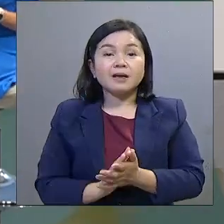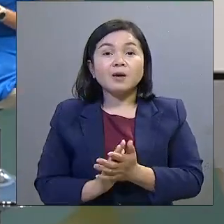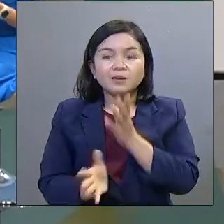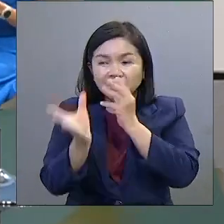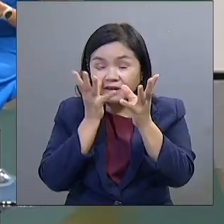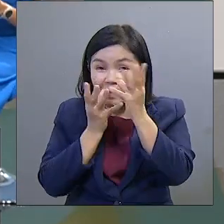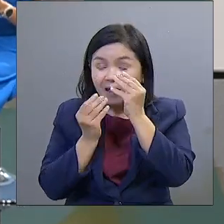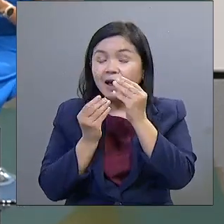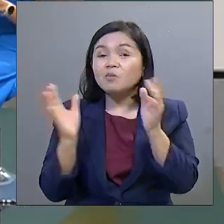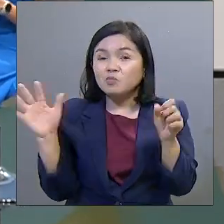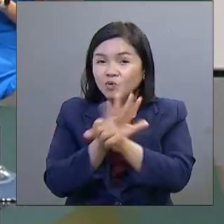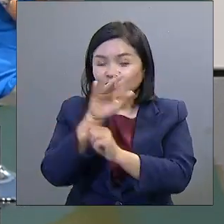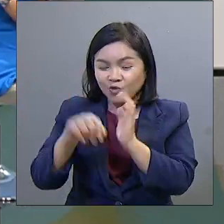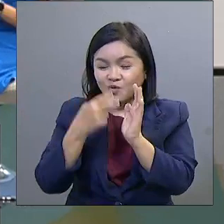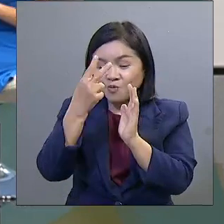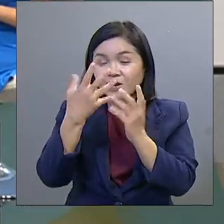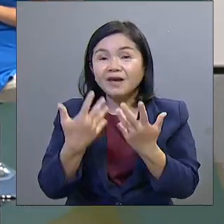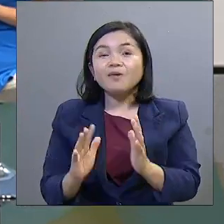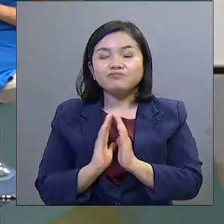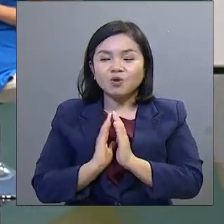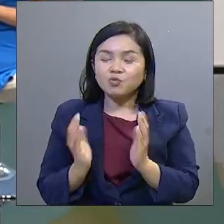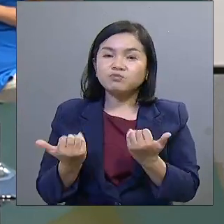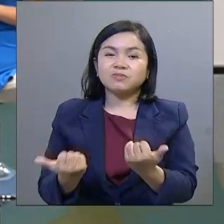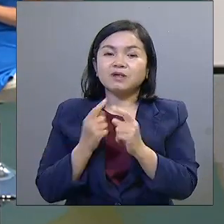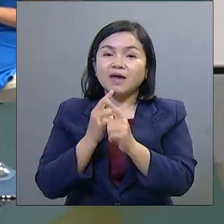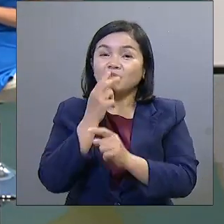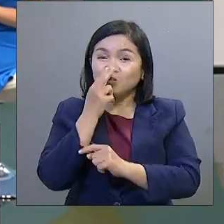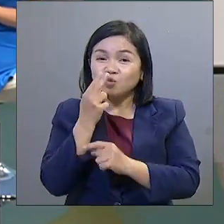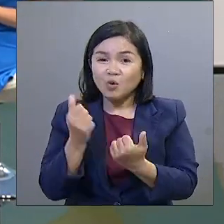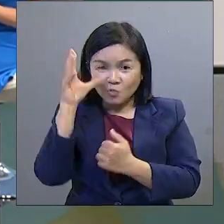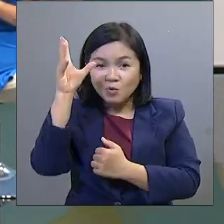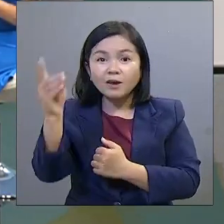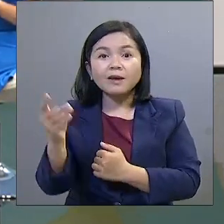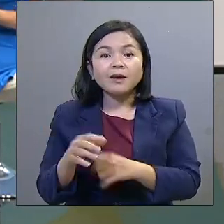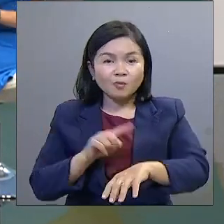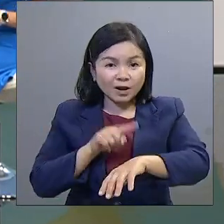ชม2ชั่วโมงกับวันใหม่ Variety ของเราขอบพระคุณทุกท่านสำหรับการติดตามรับชมพรุ่งนี้8โม